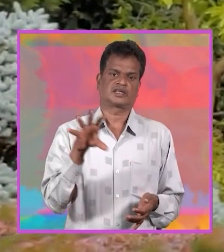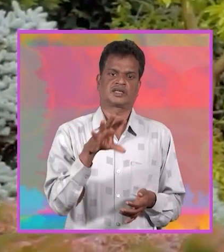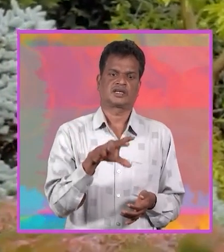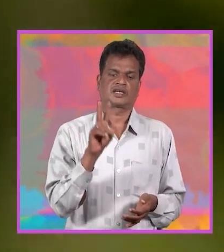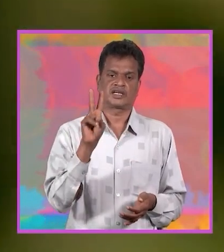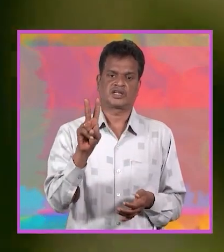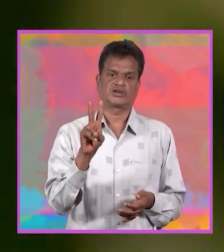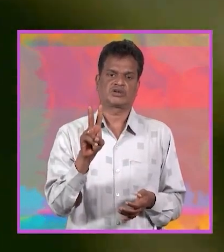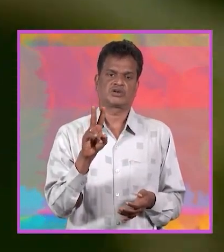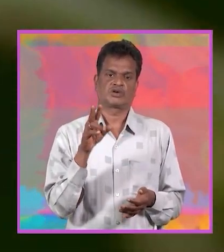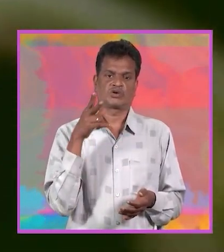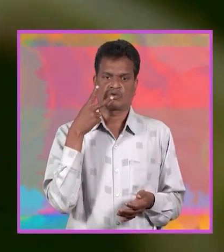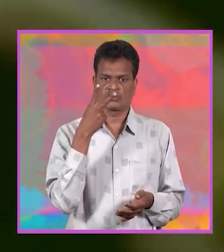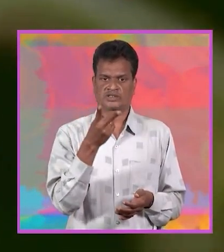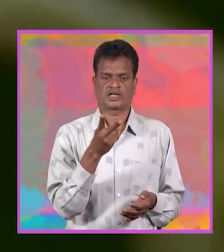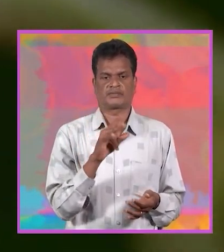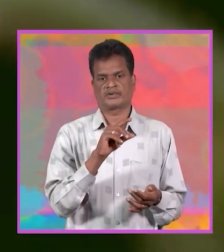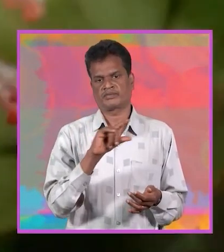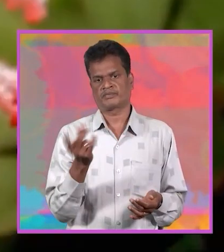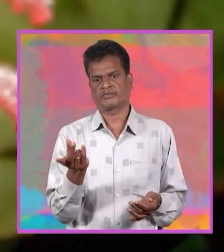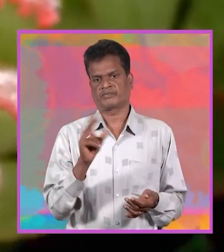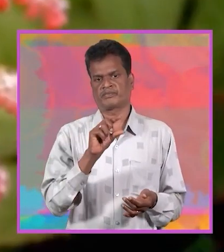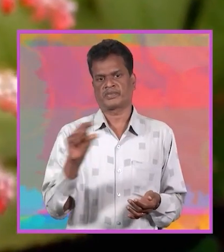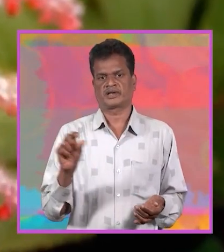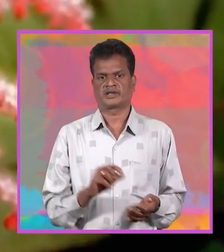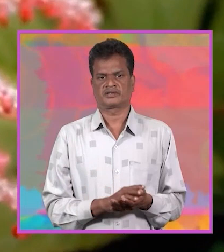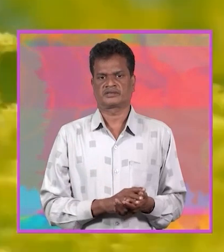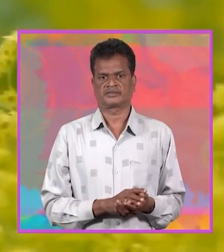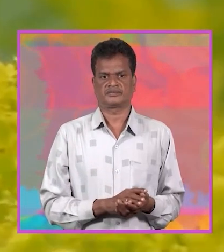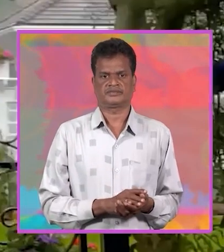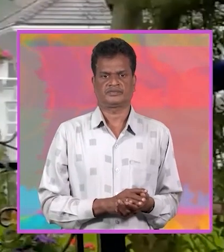சிறப்பு பெயர், இடுகுறி சிறப்பு பெயர்னு சொல்லிட்டு சொல்கிறாங்க.